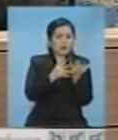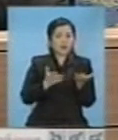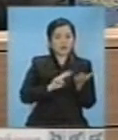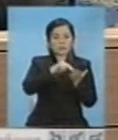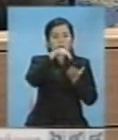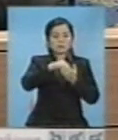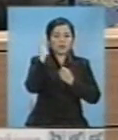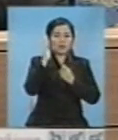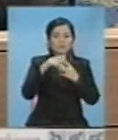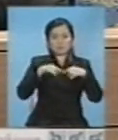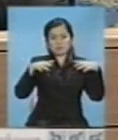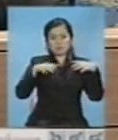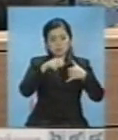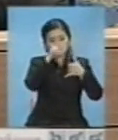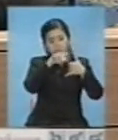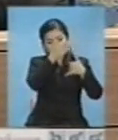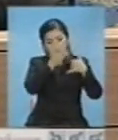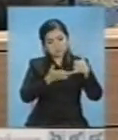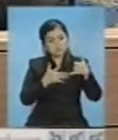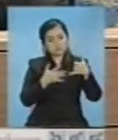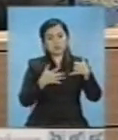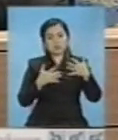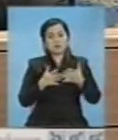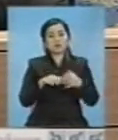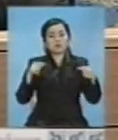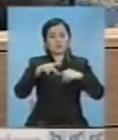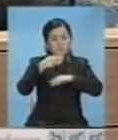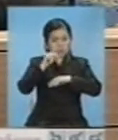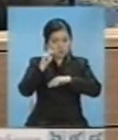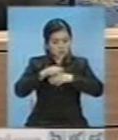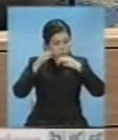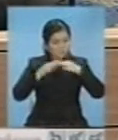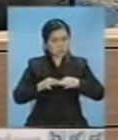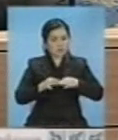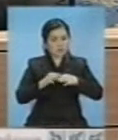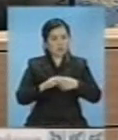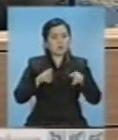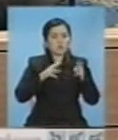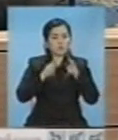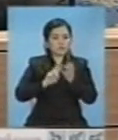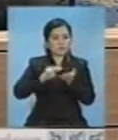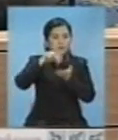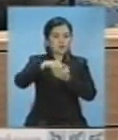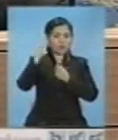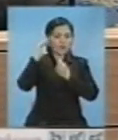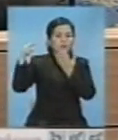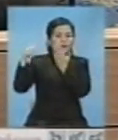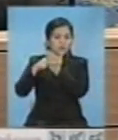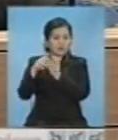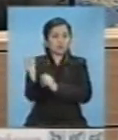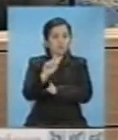ท่านจะไม่วินิจฉัยเลยไม่ได้ครับพฤติกรรมของท่านสุนัยเมื่อสักครู่เนี่ย ท่านจะวินิจฉัยยังไงครับ ครับขอบคุณ